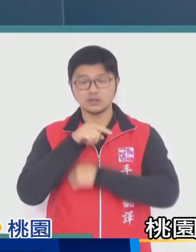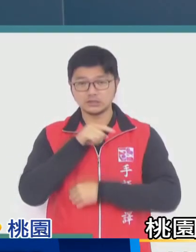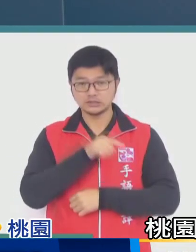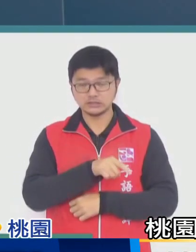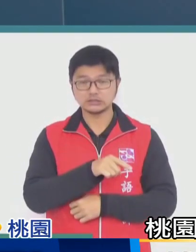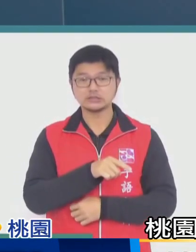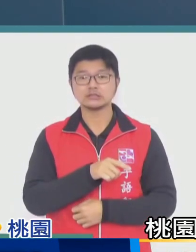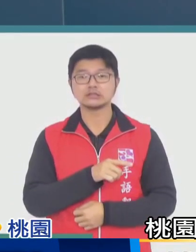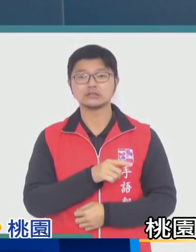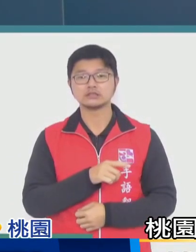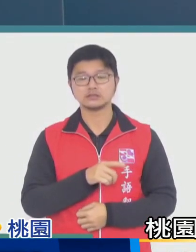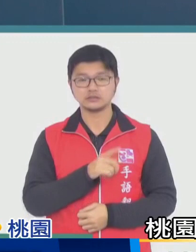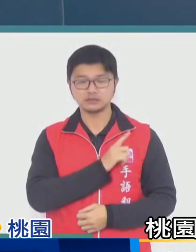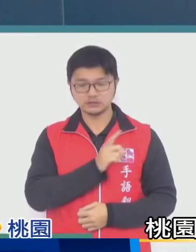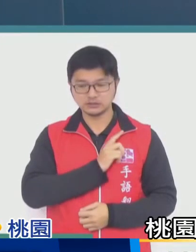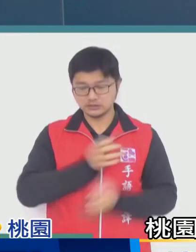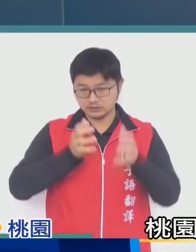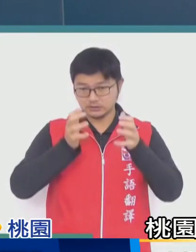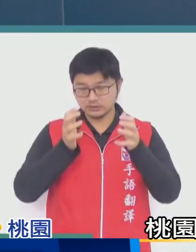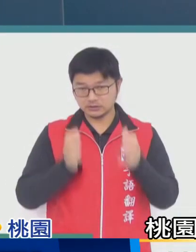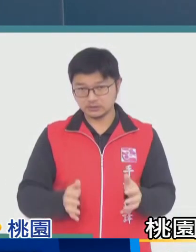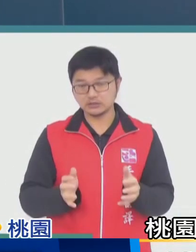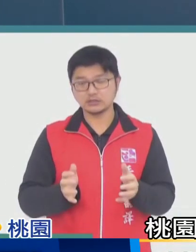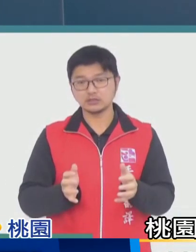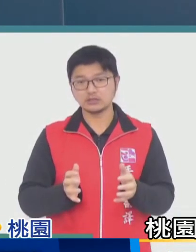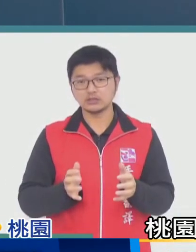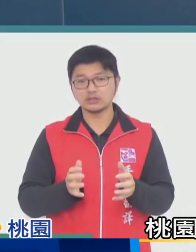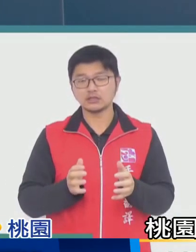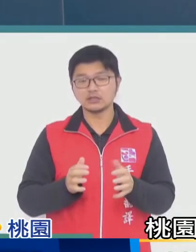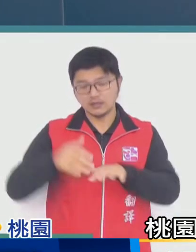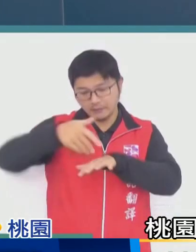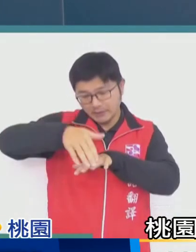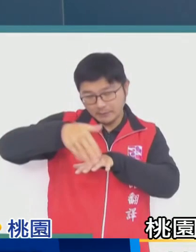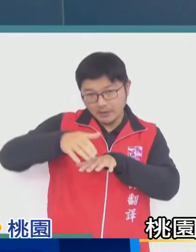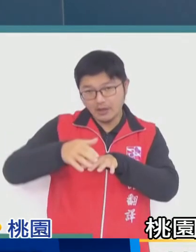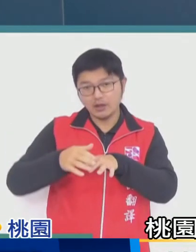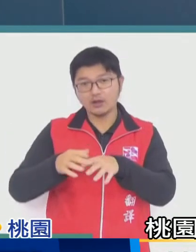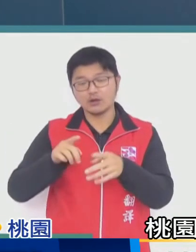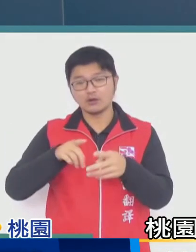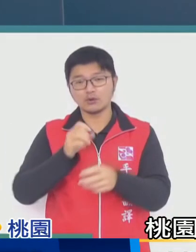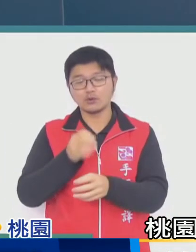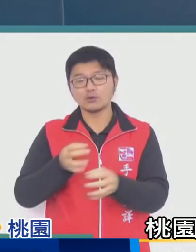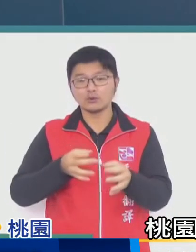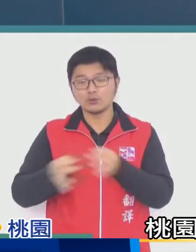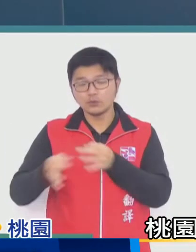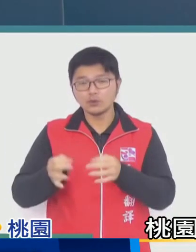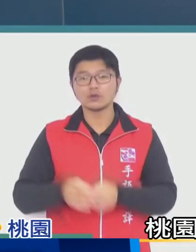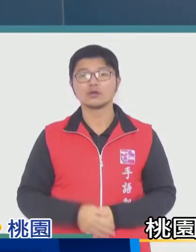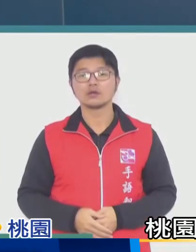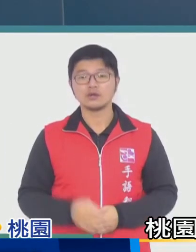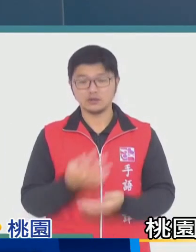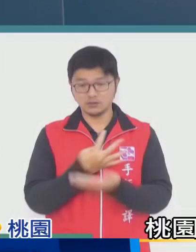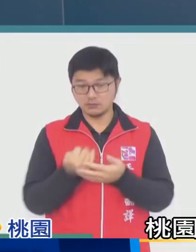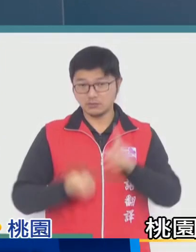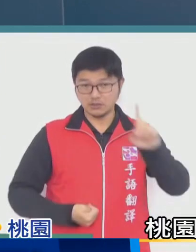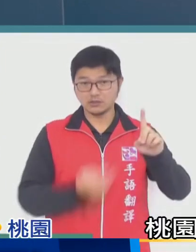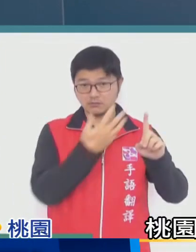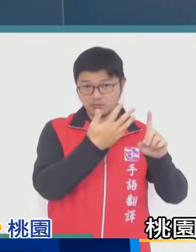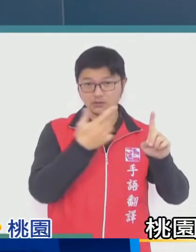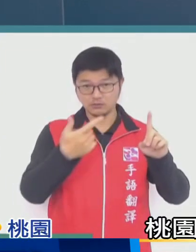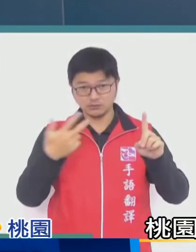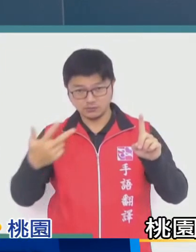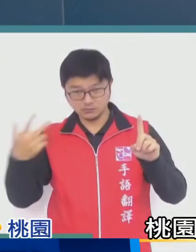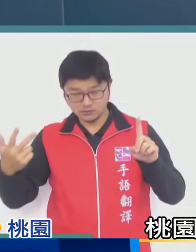越南籍的这个自营美甲工作坊，这18677，那衍生出他几个顾